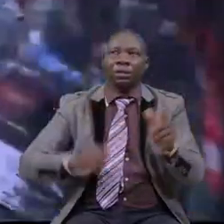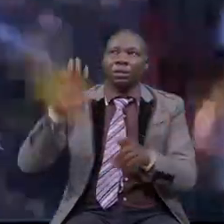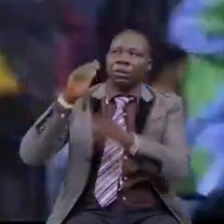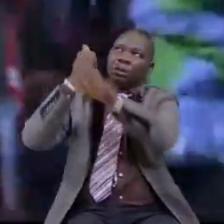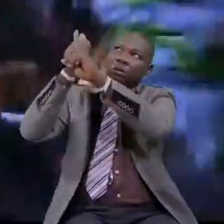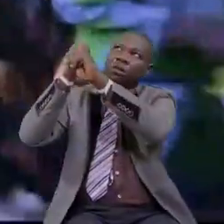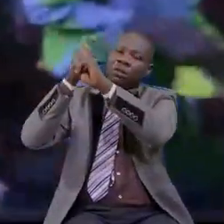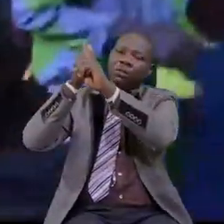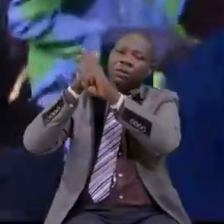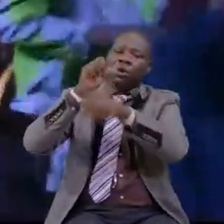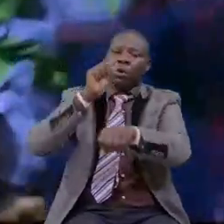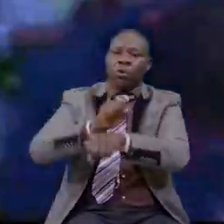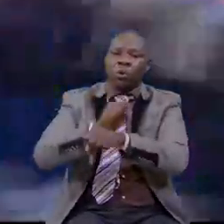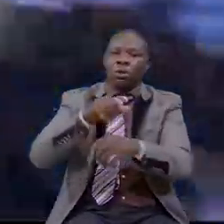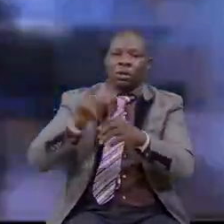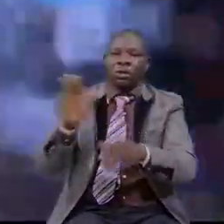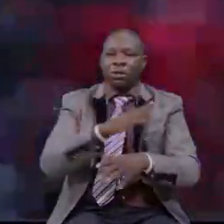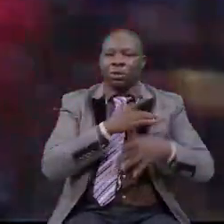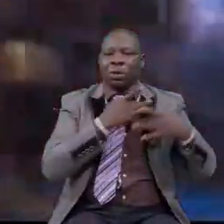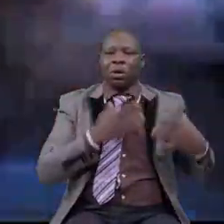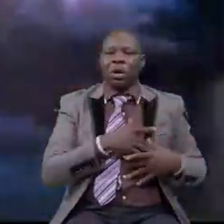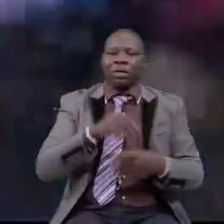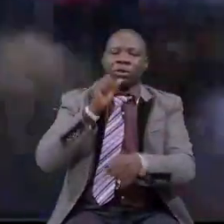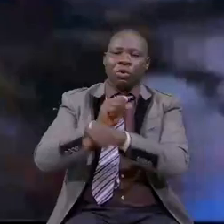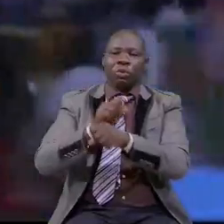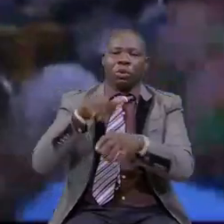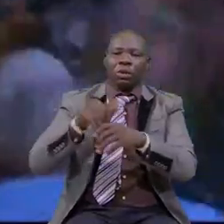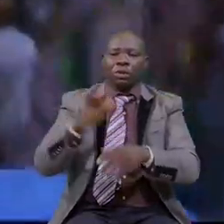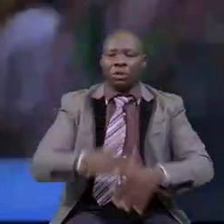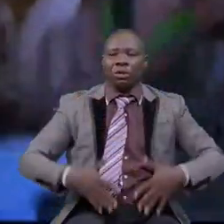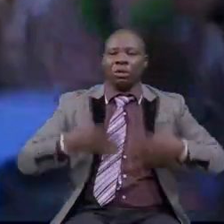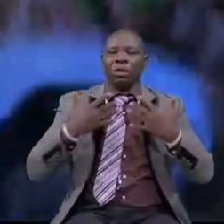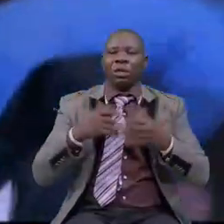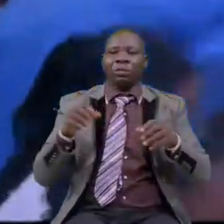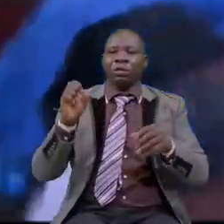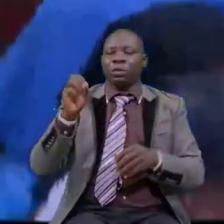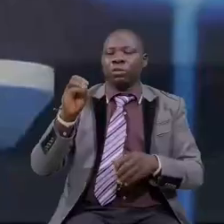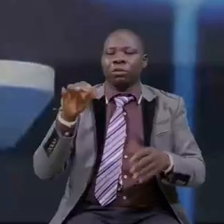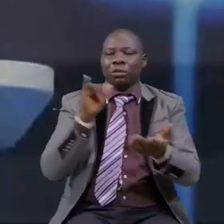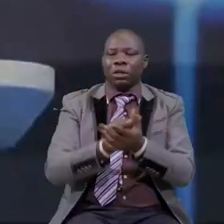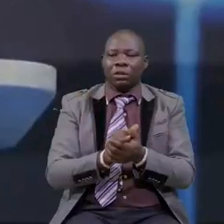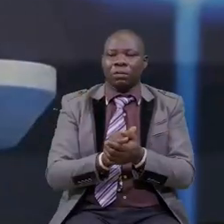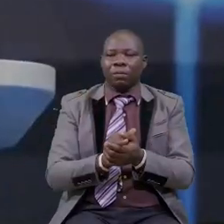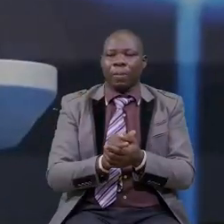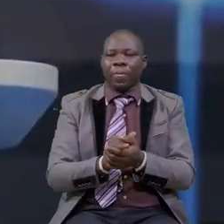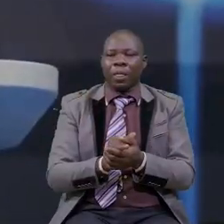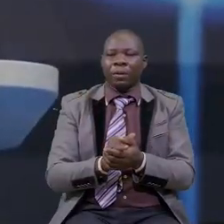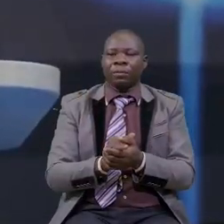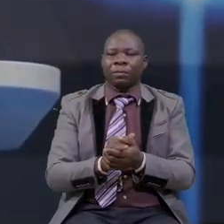lui-même agisse dans ton cœur et dans ta vie, afin